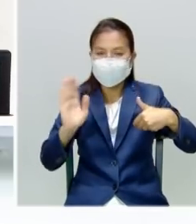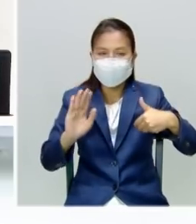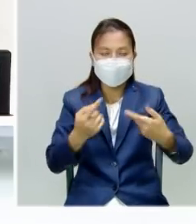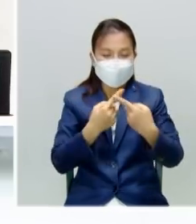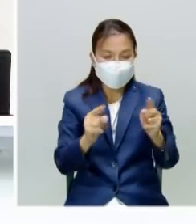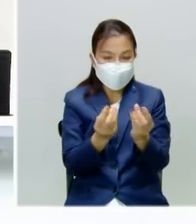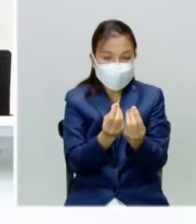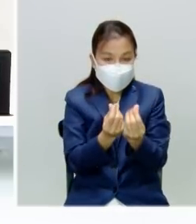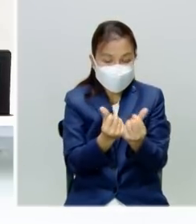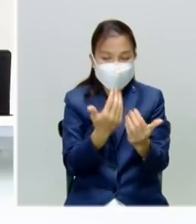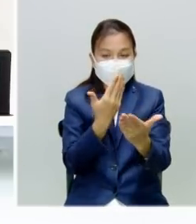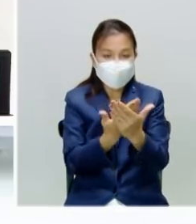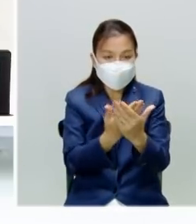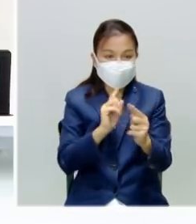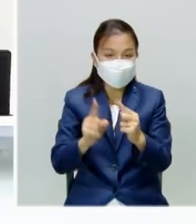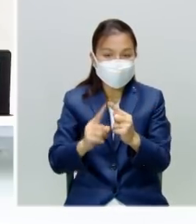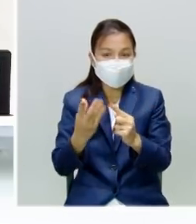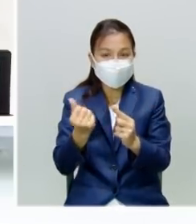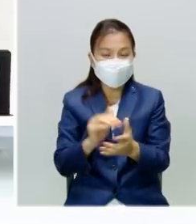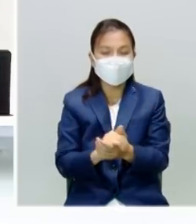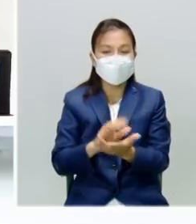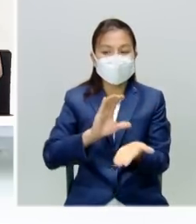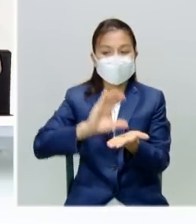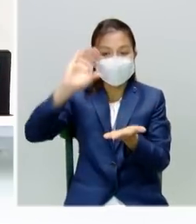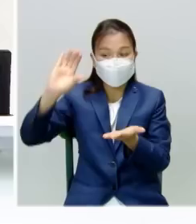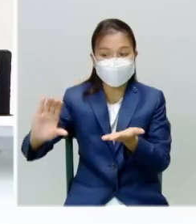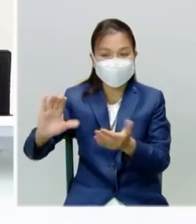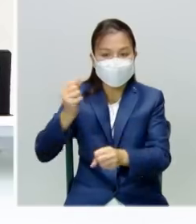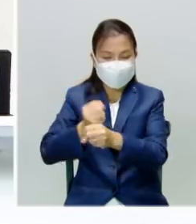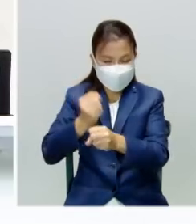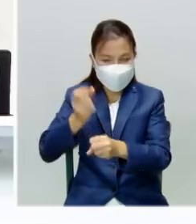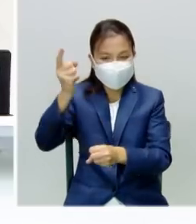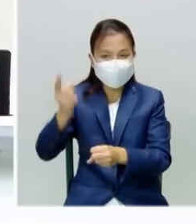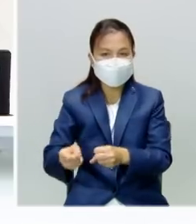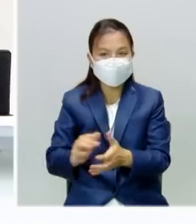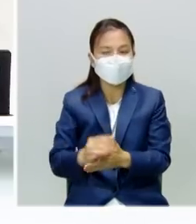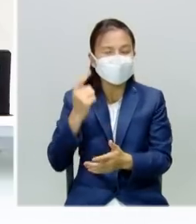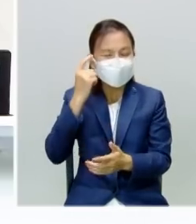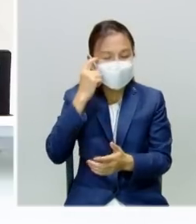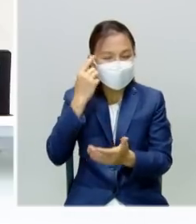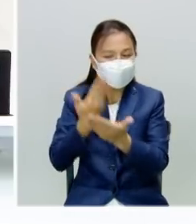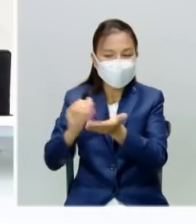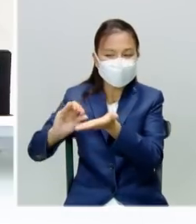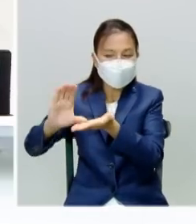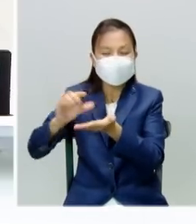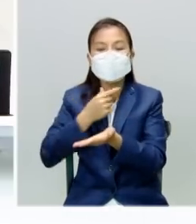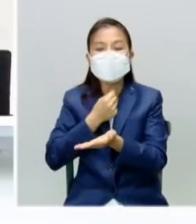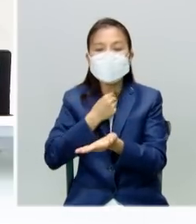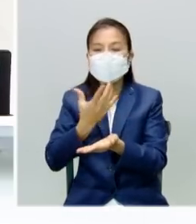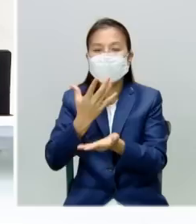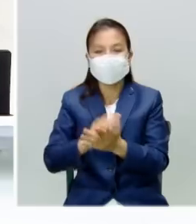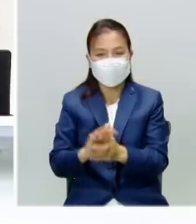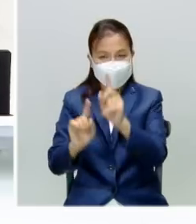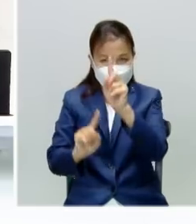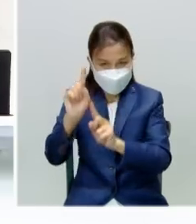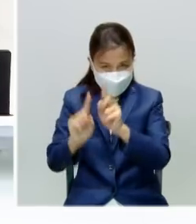ละเอียดของค่าขนส่งต่างๆเนี่ยจะเป็นเพียงต้นทุนที่ดำเนินการจริงเท่านั้นไม่ได้คิดหากำไรเลยนะคะก็เบื้องต้นประเมินเอาไว้